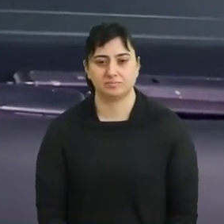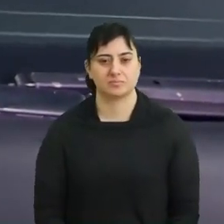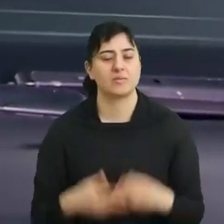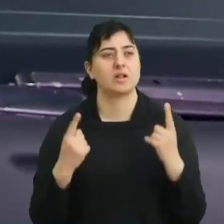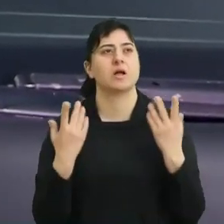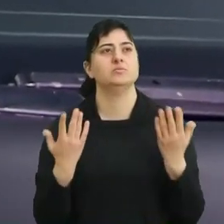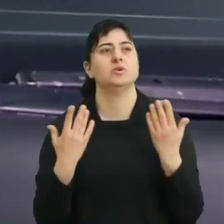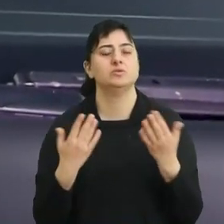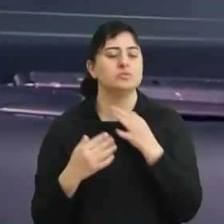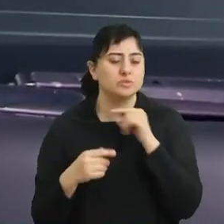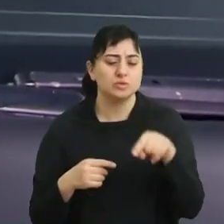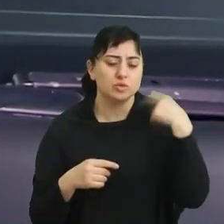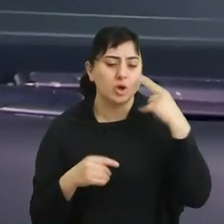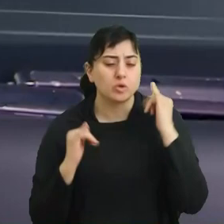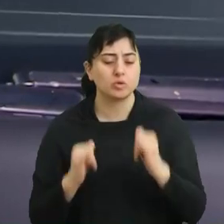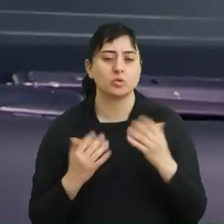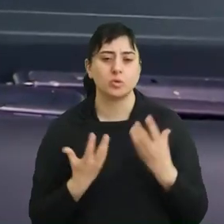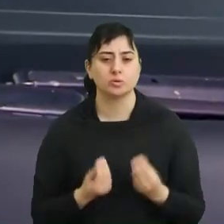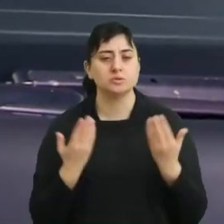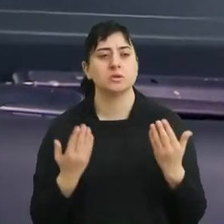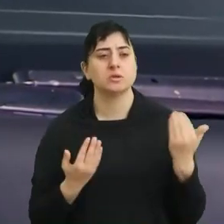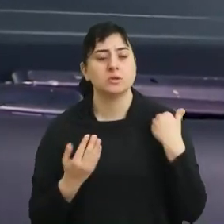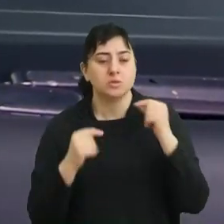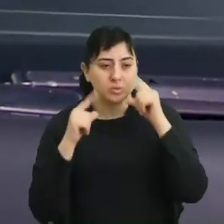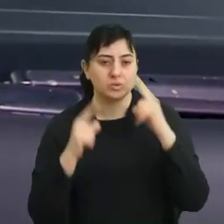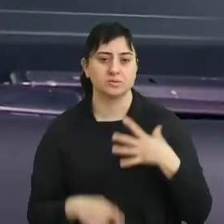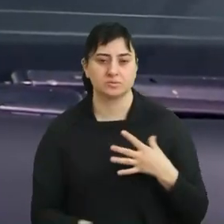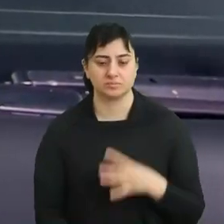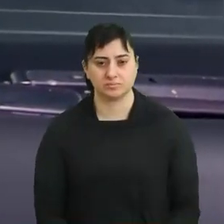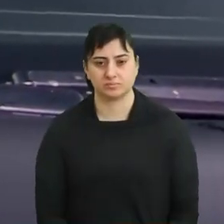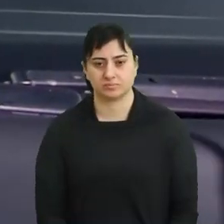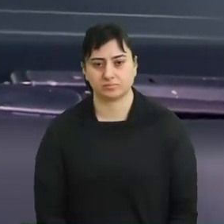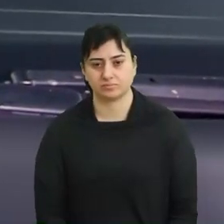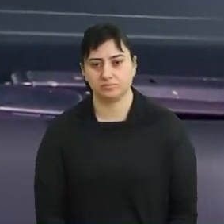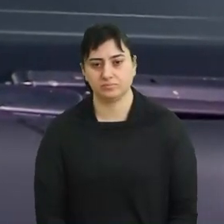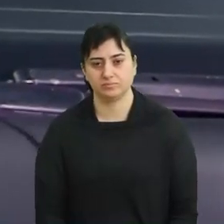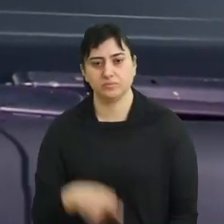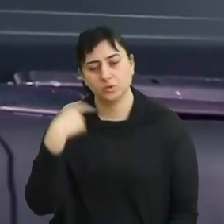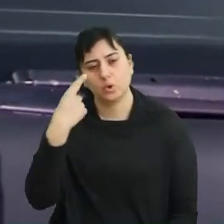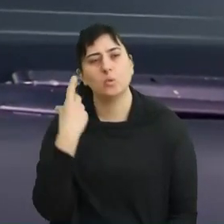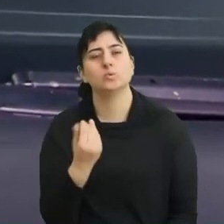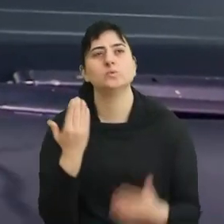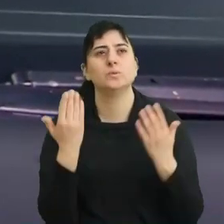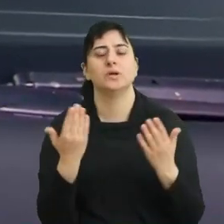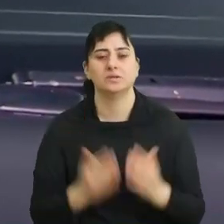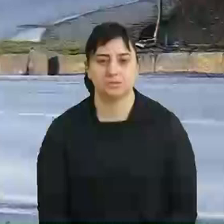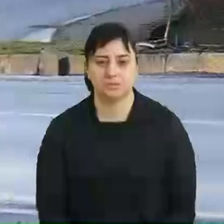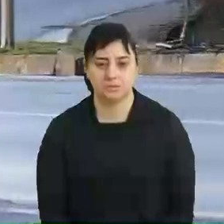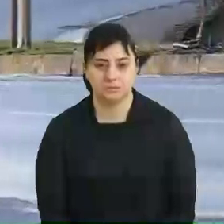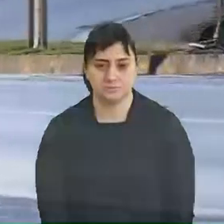Allah'ım ne olur bu rüya olsun. Ne olur Allah'ım uyandır beni ya Rabbim. Ne olur bir rüya olsun